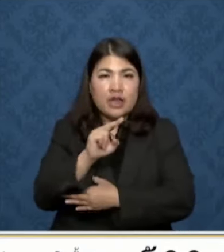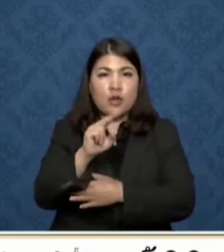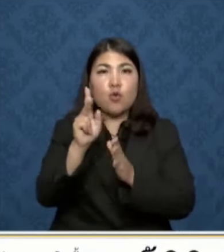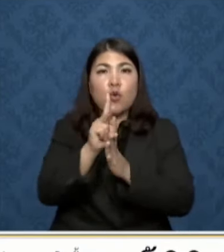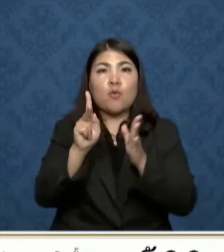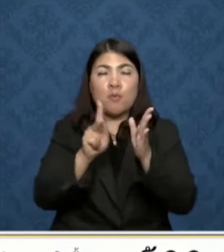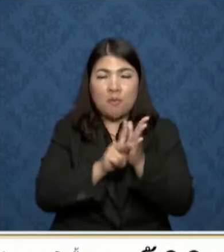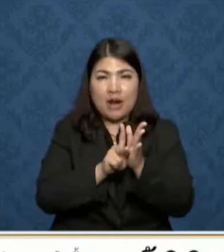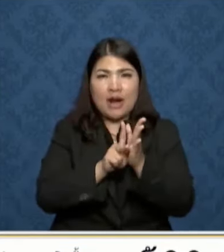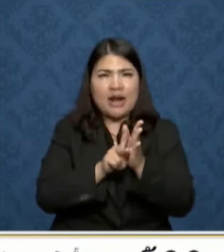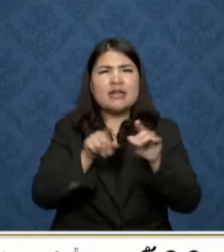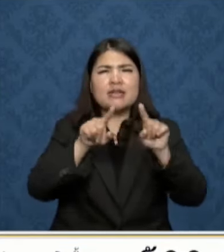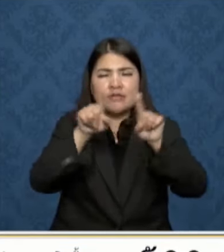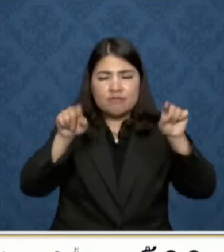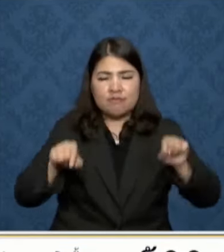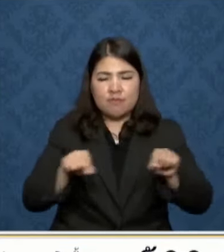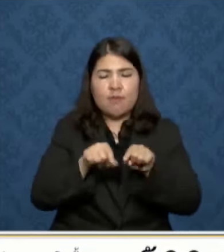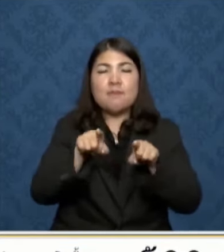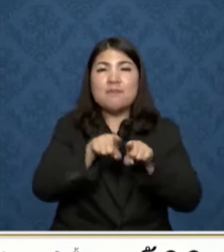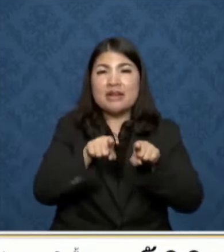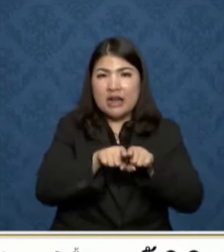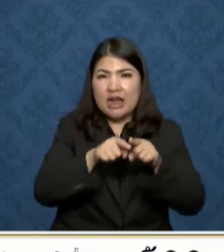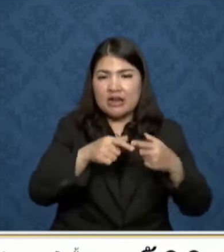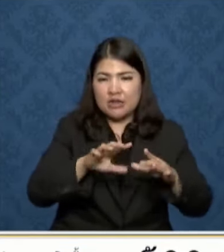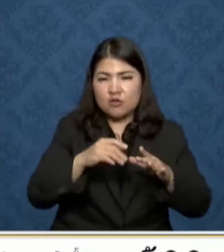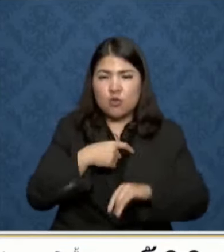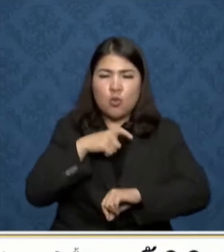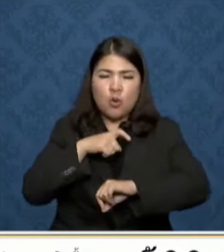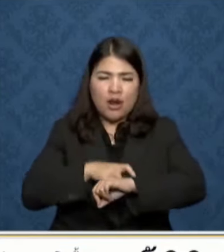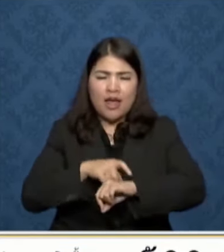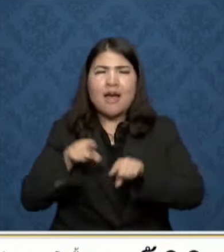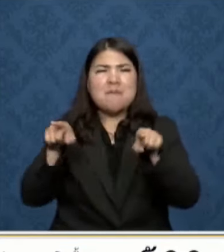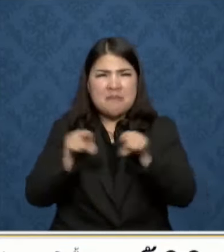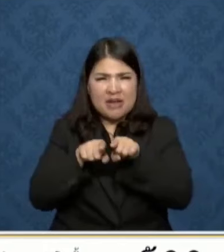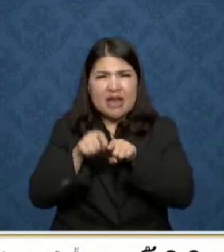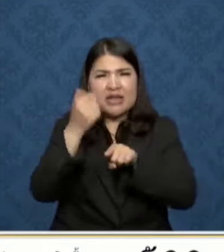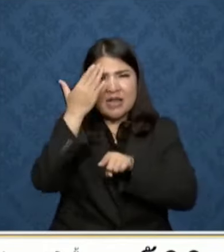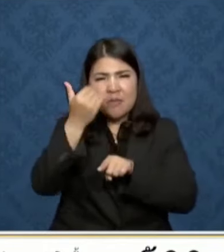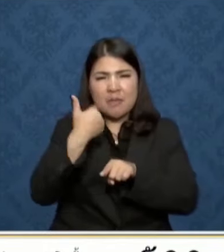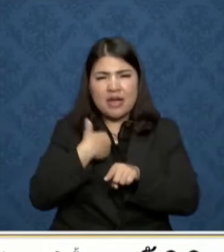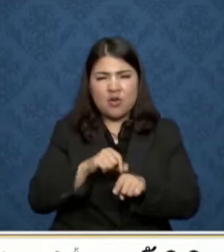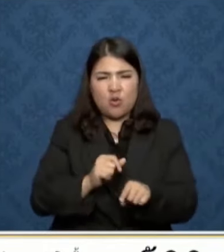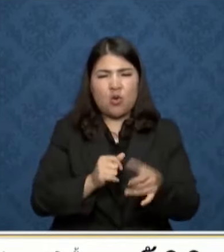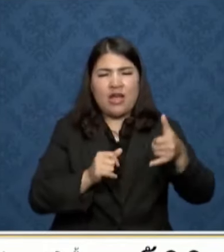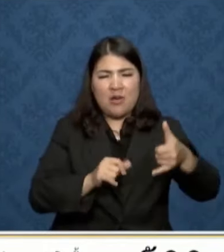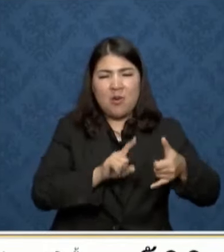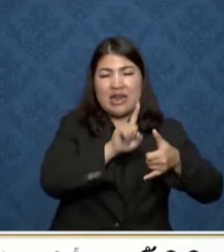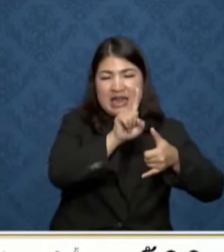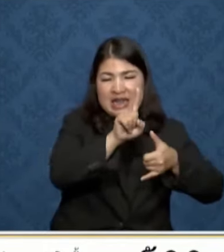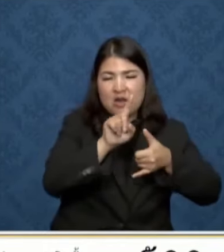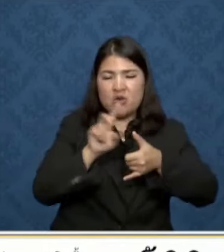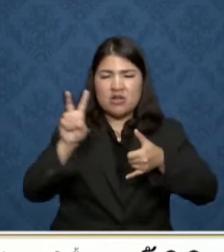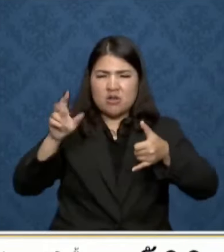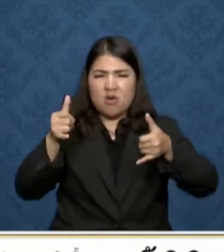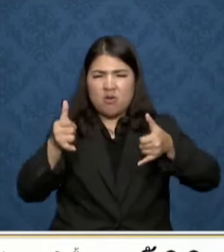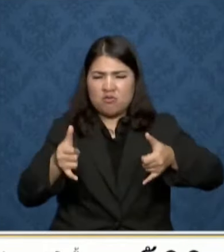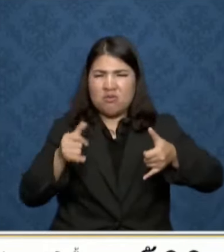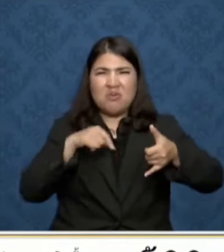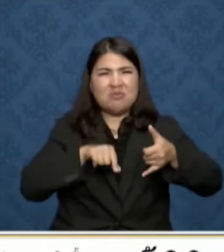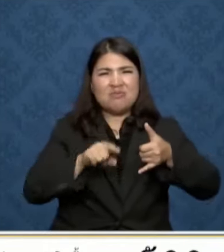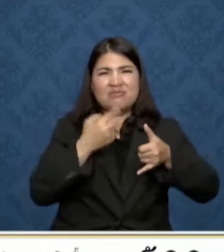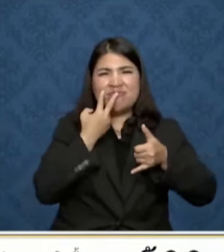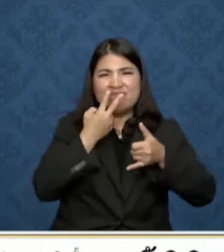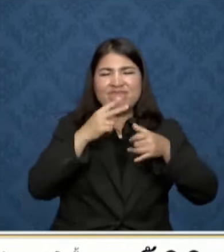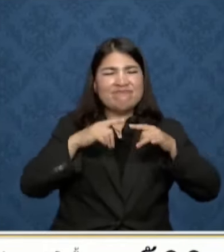หมายฉบับเดียวกันในช่งเวลาเดียวกันของคนไข้ 2 คนมันถึงดูไม่ค่อยสอดคลองกัน